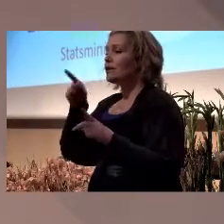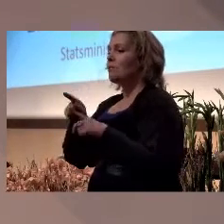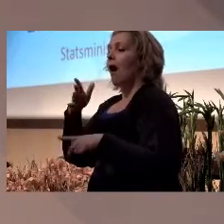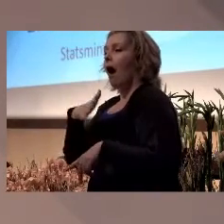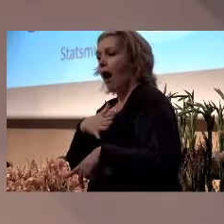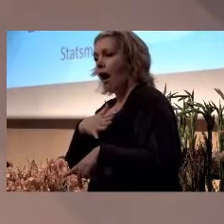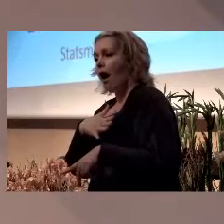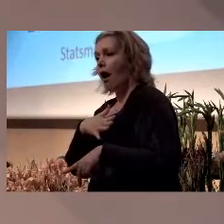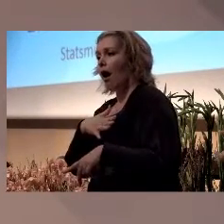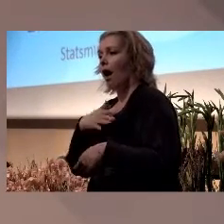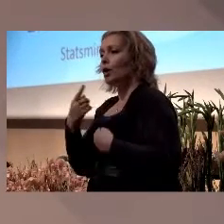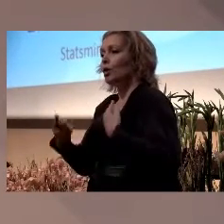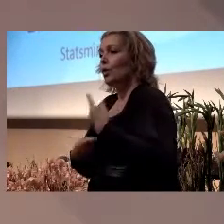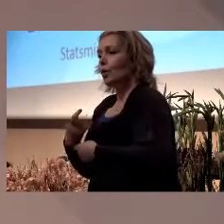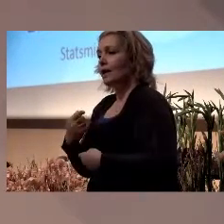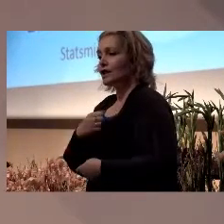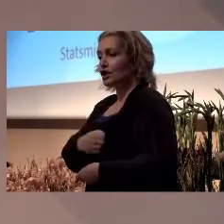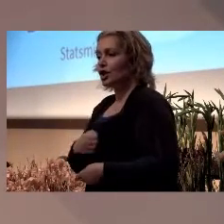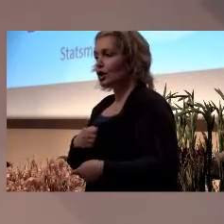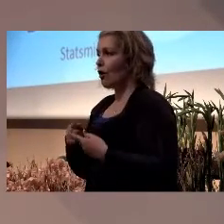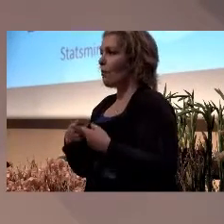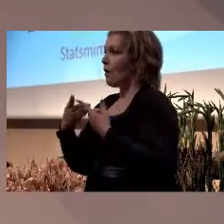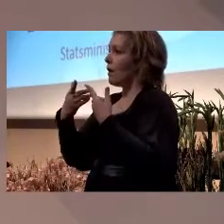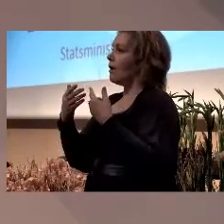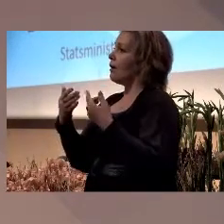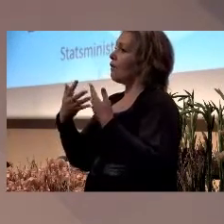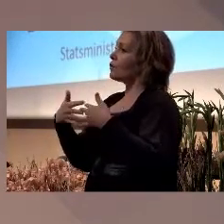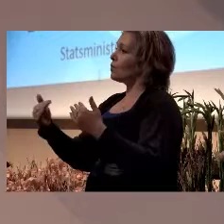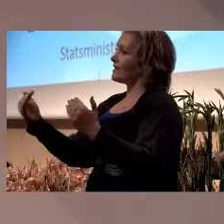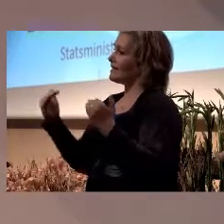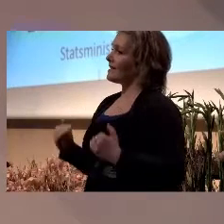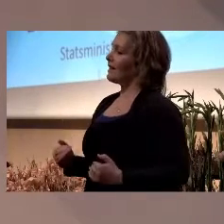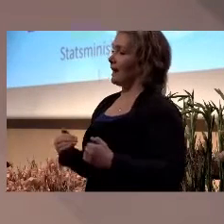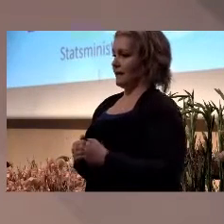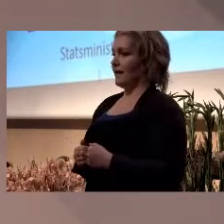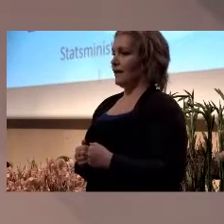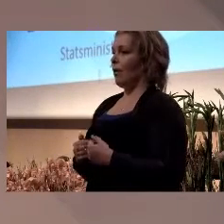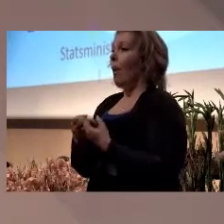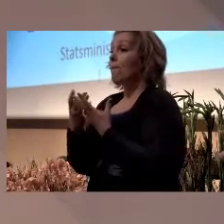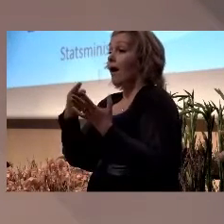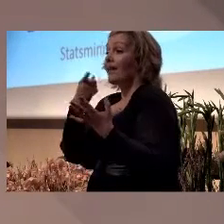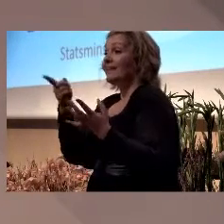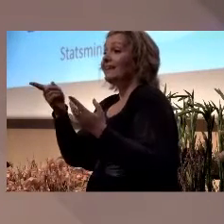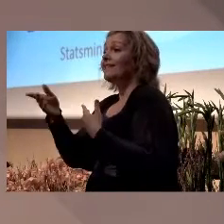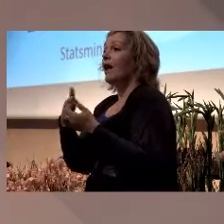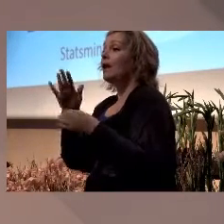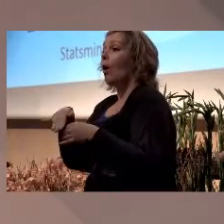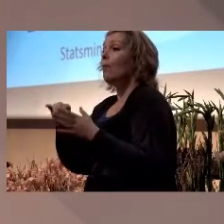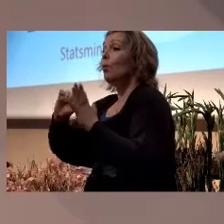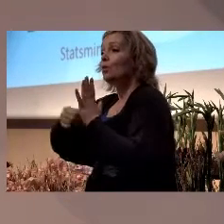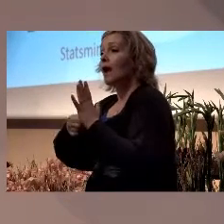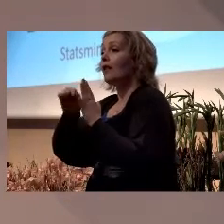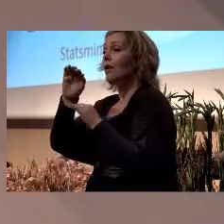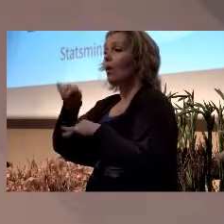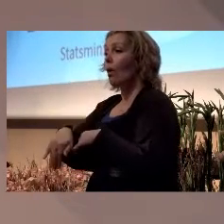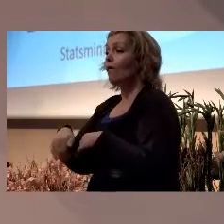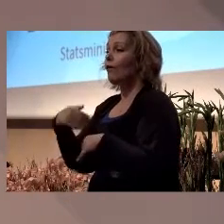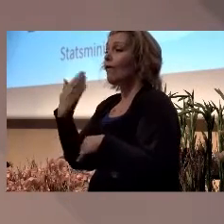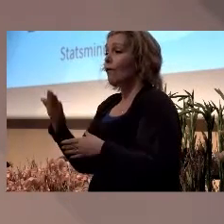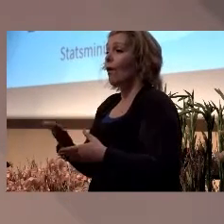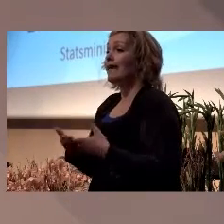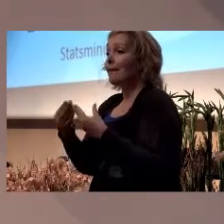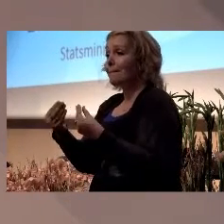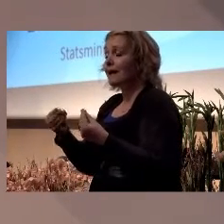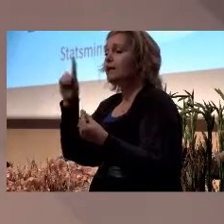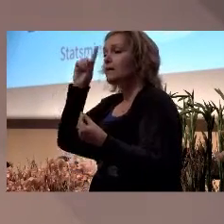har kroniske sykdommer, funksjonsnedsettelser. På veldig mange av de så handler det om kontroll over å få